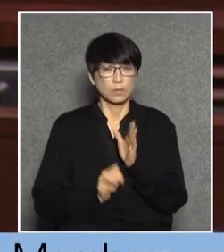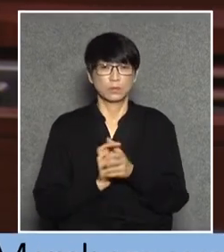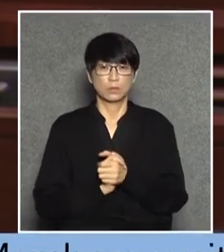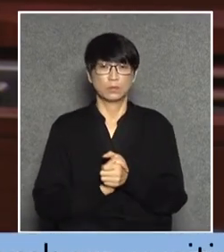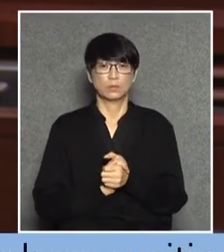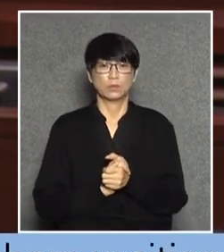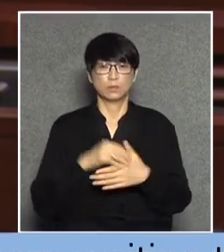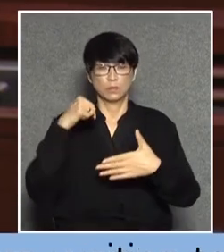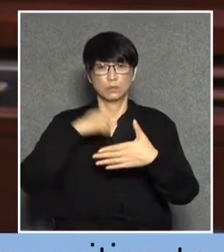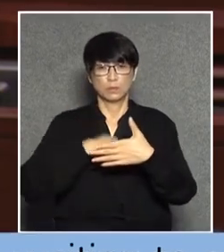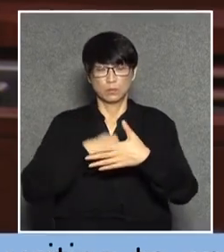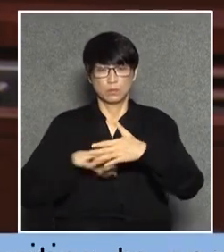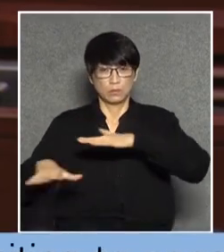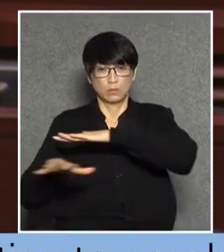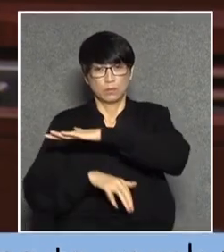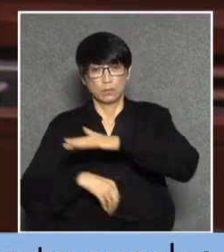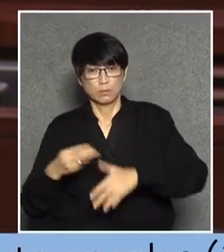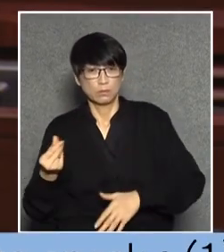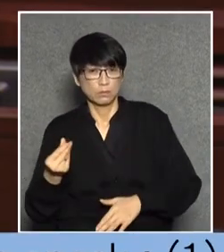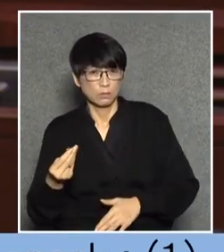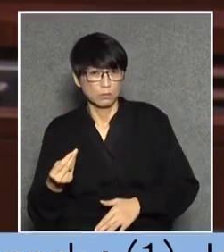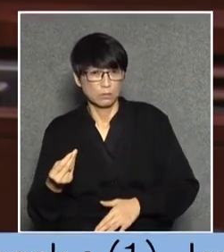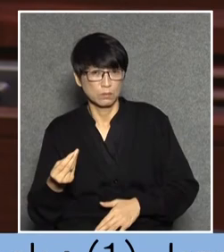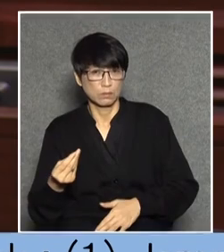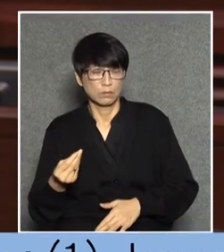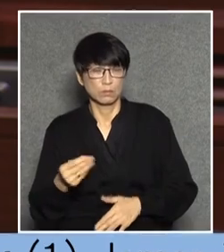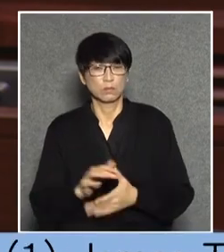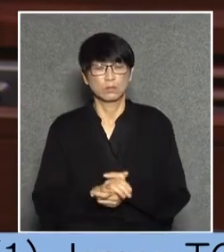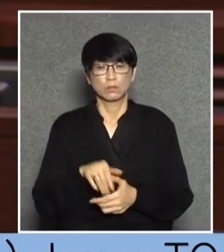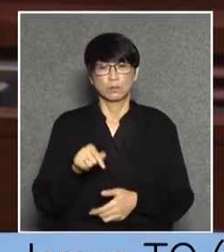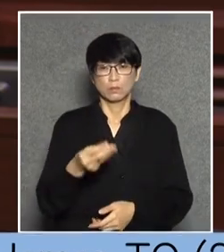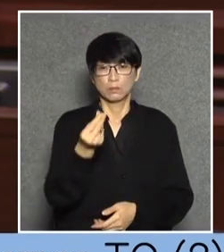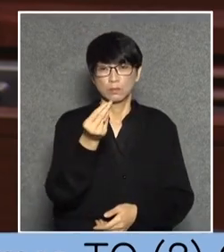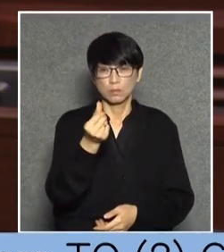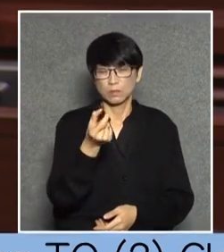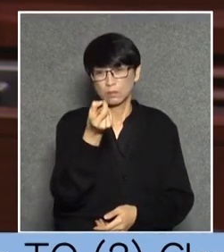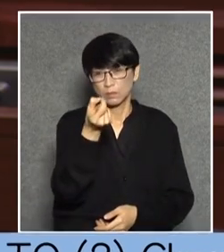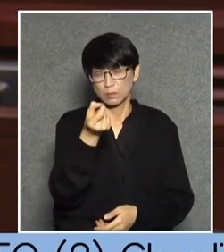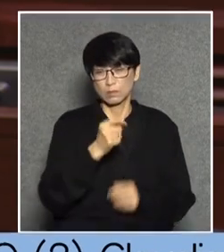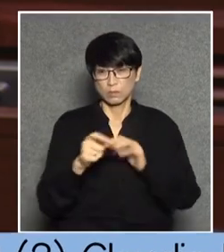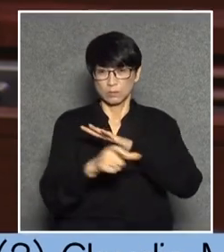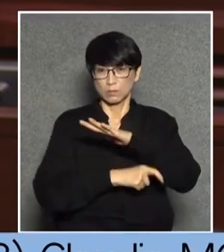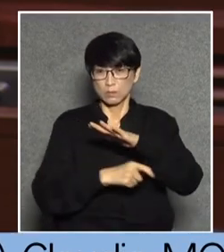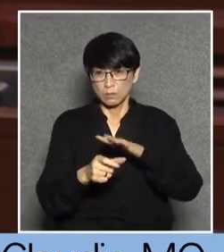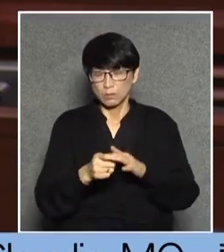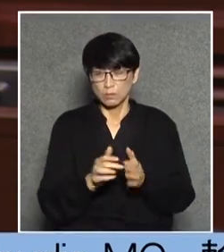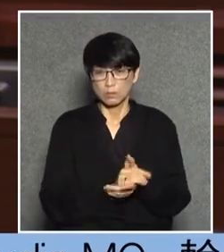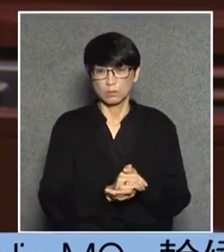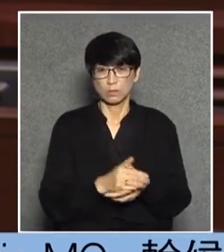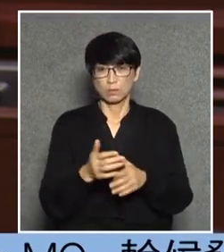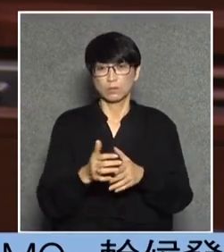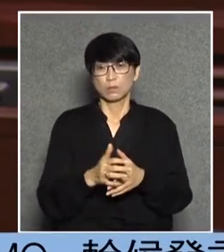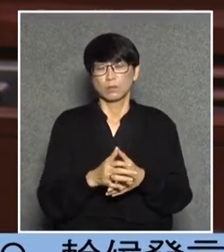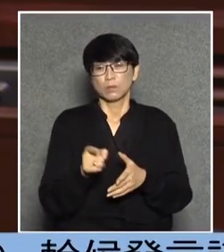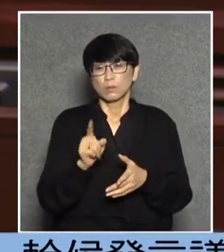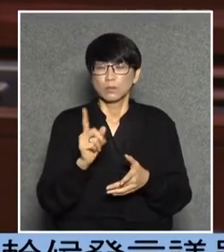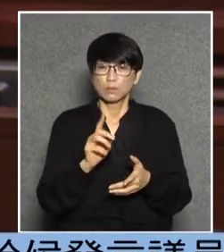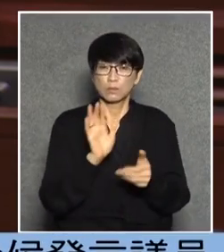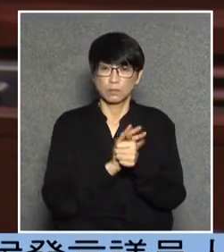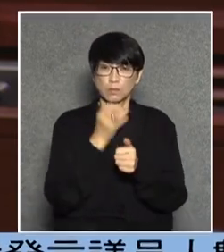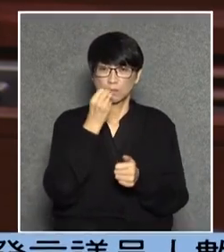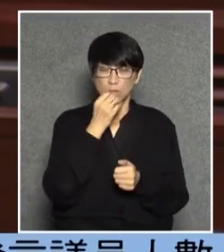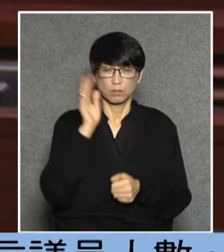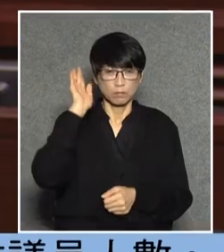內裏就偷錢嘅人咯？咁少錢都偷，仲要大張旗鼓話為咗香港嘅未